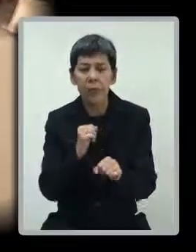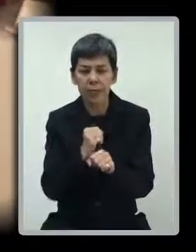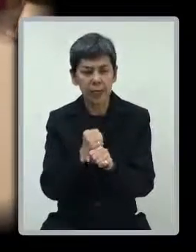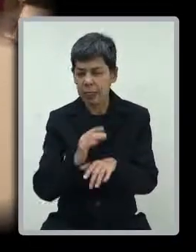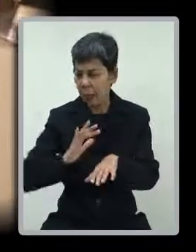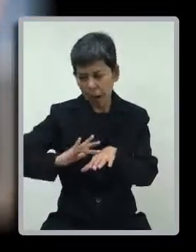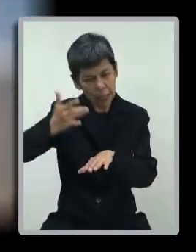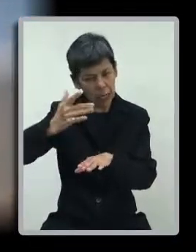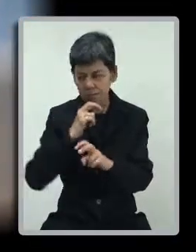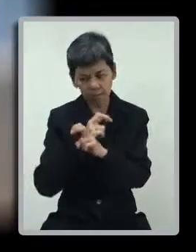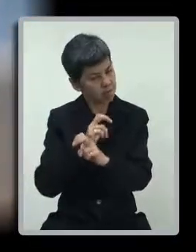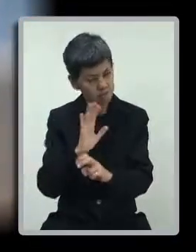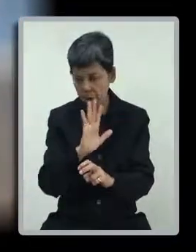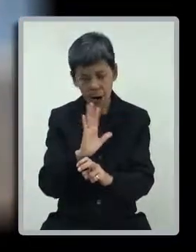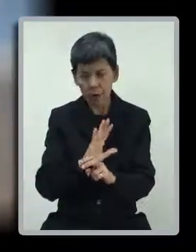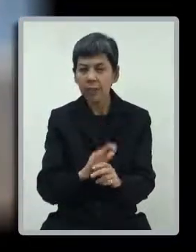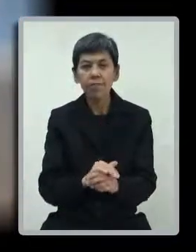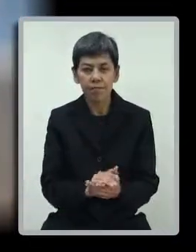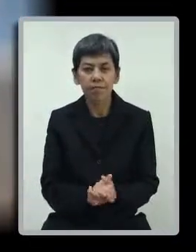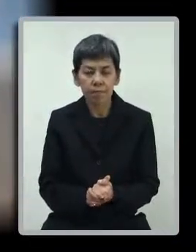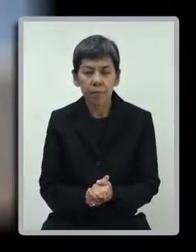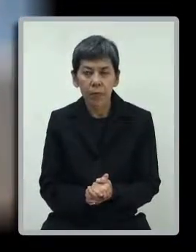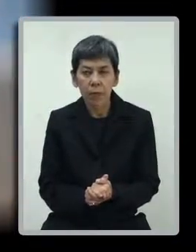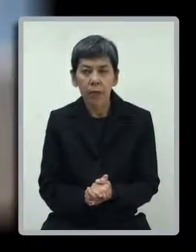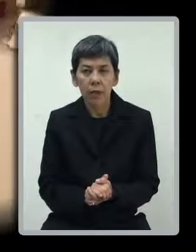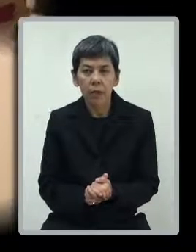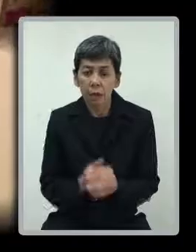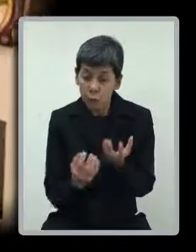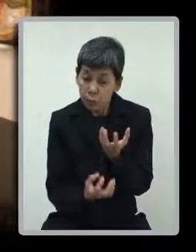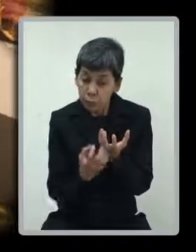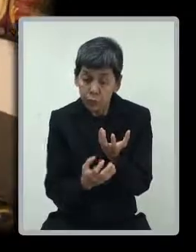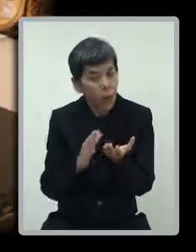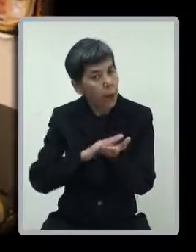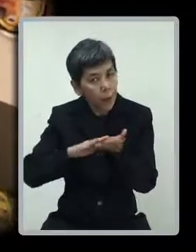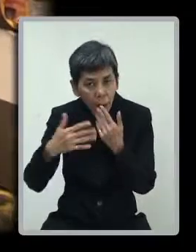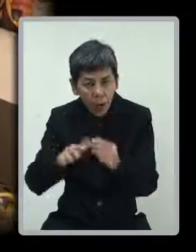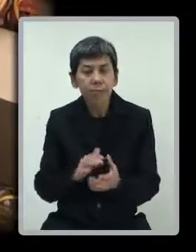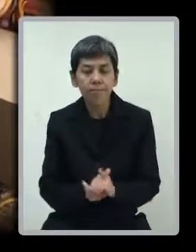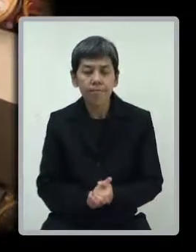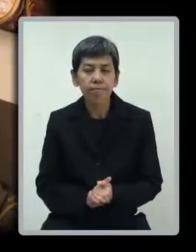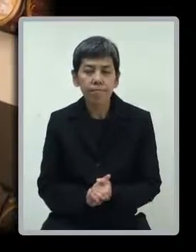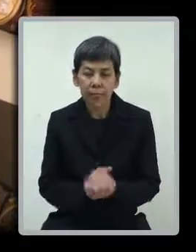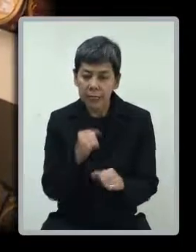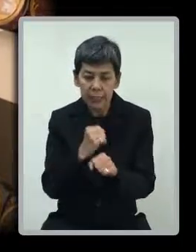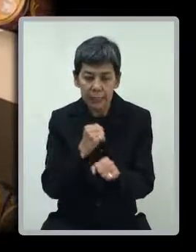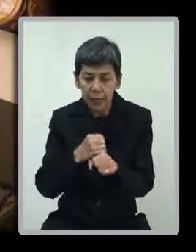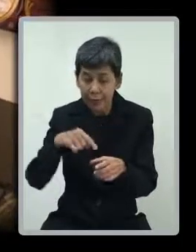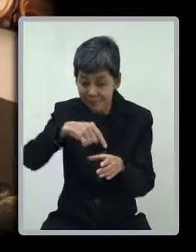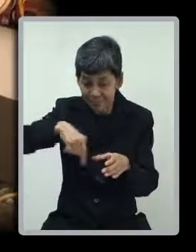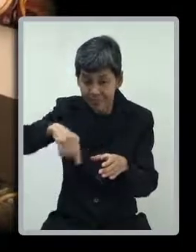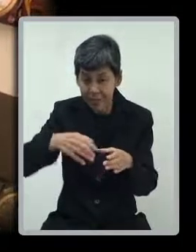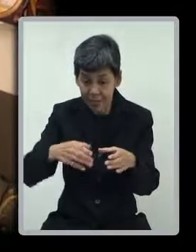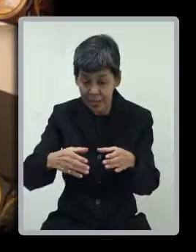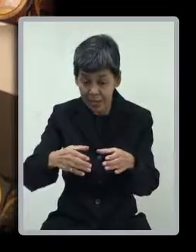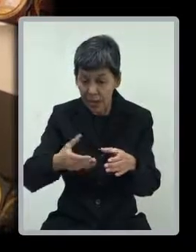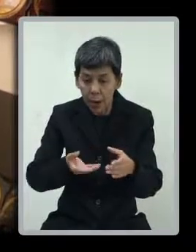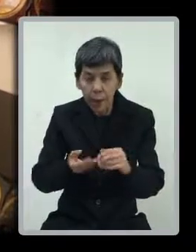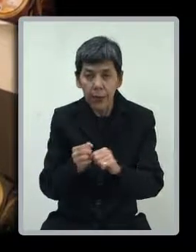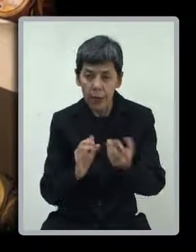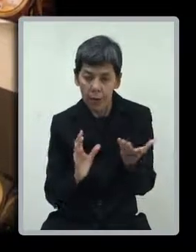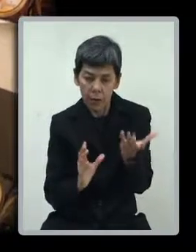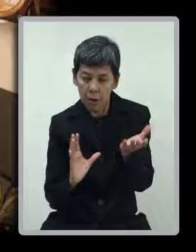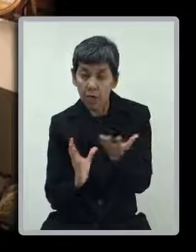ที่เป็นออร์แกนิกเป็นข้าวพร้อมกินเลยนะครับซึ่งสุกเรียบร้อยแล้วนะครับเจาะเจอเนี่ยเวฟน